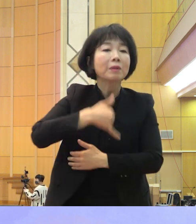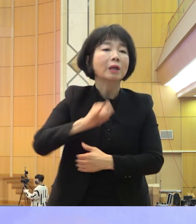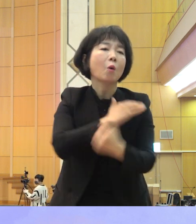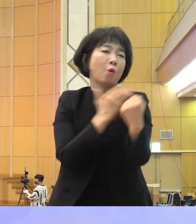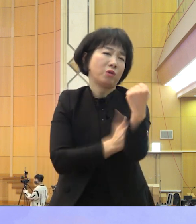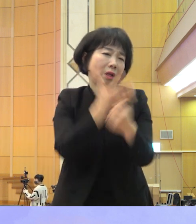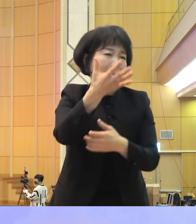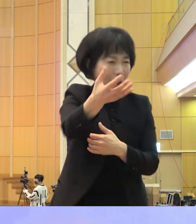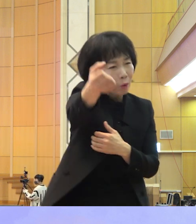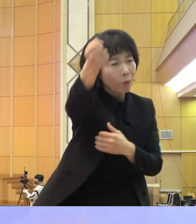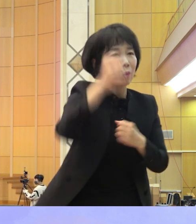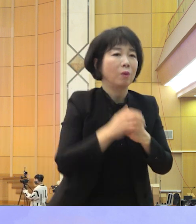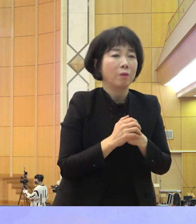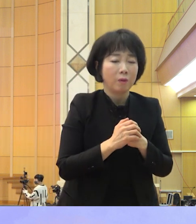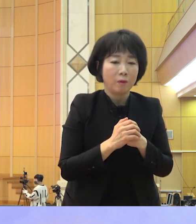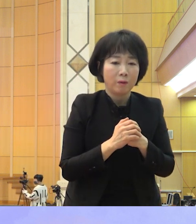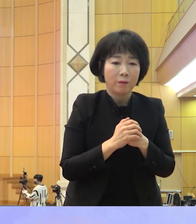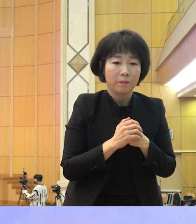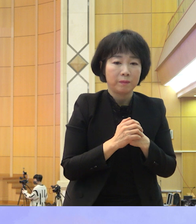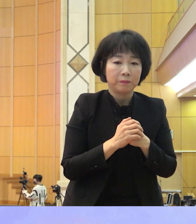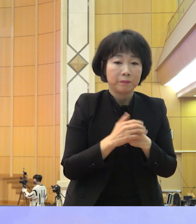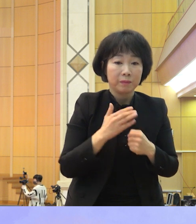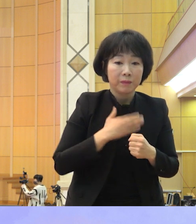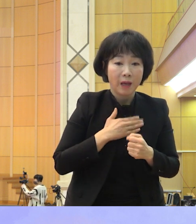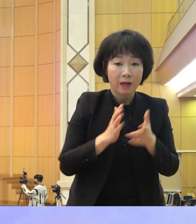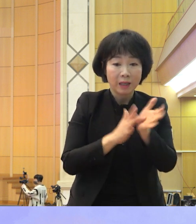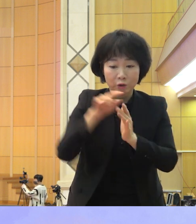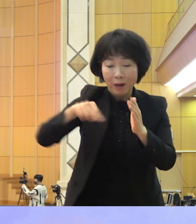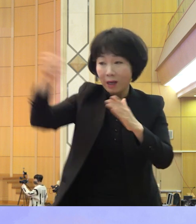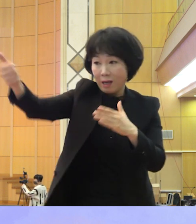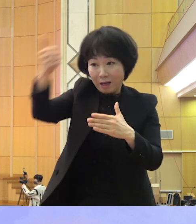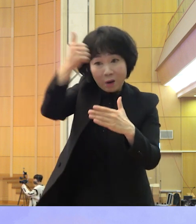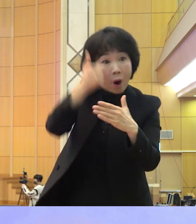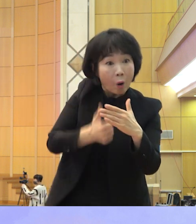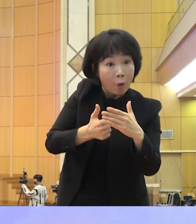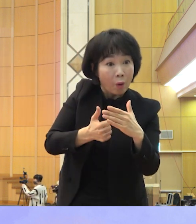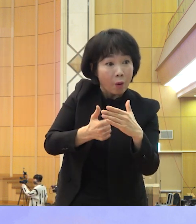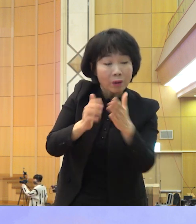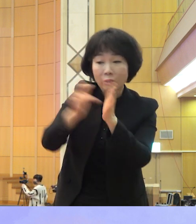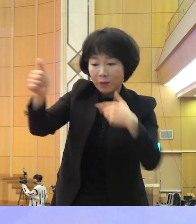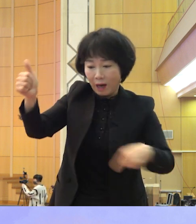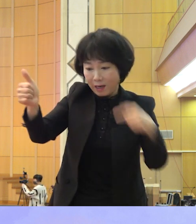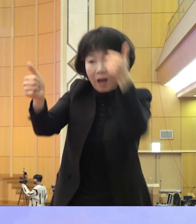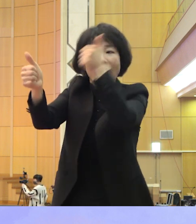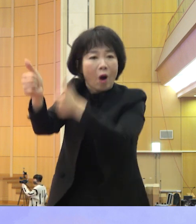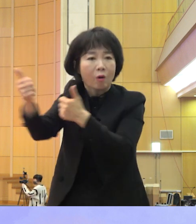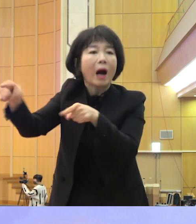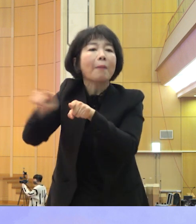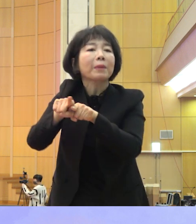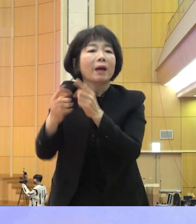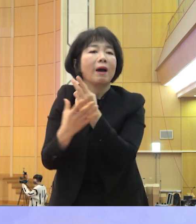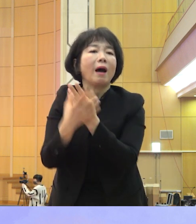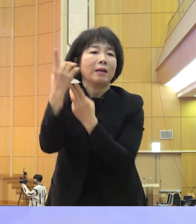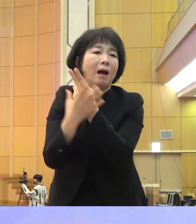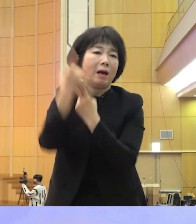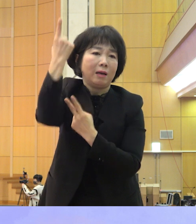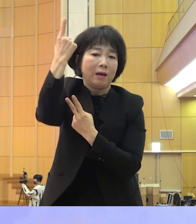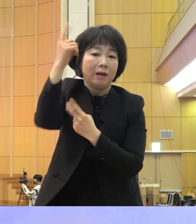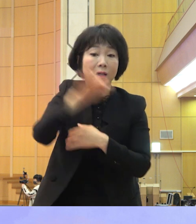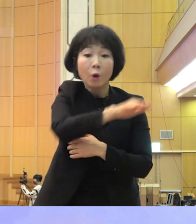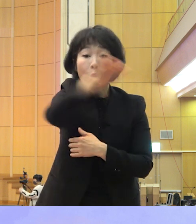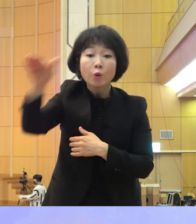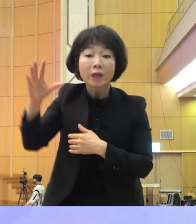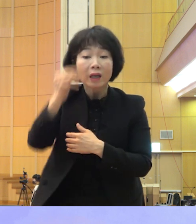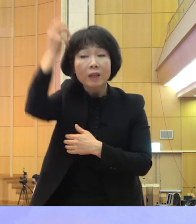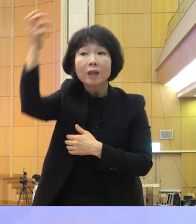자녀가 되었기 때문에 내가 주 안에 있고 주님이 내 안에 있고, 이런 뜻입니다. 우리에게 주신